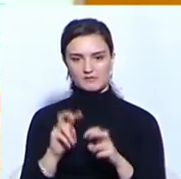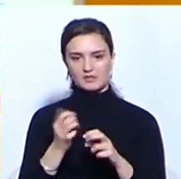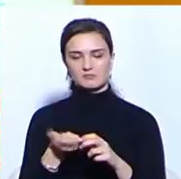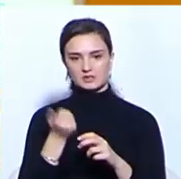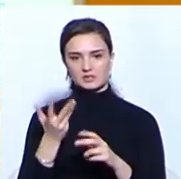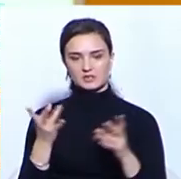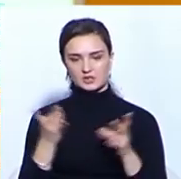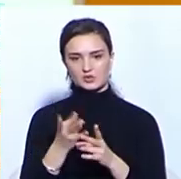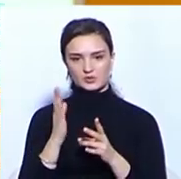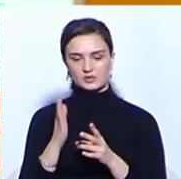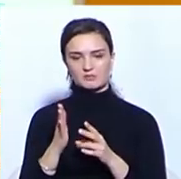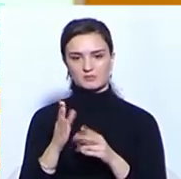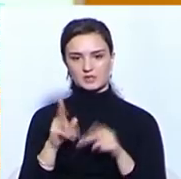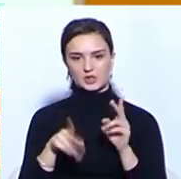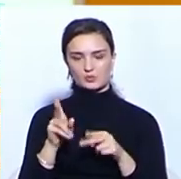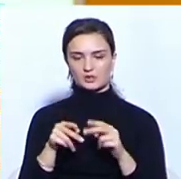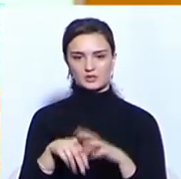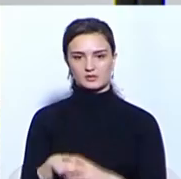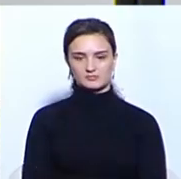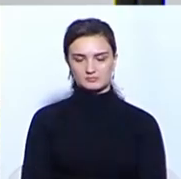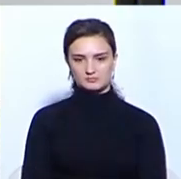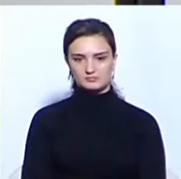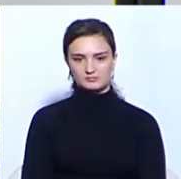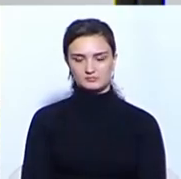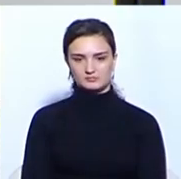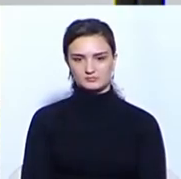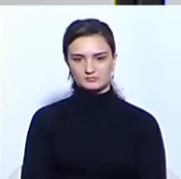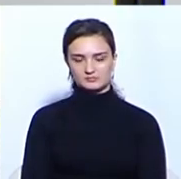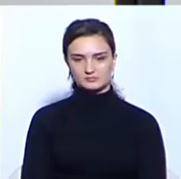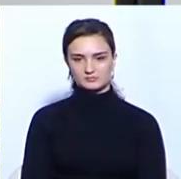რამდენად საჭირო გახდება ქირურგიული ჩარევა.